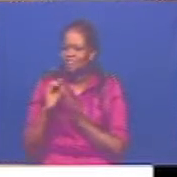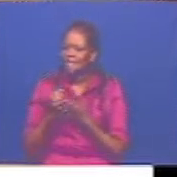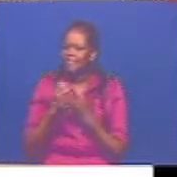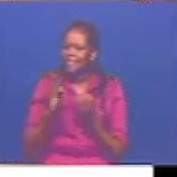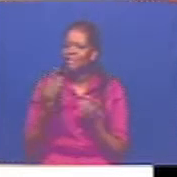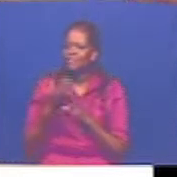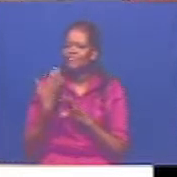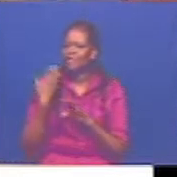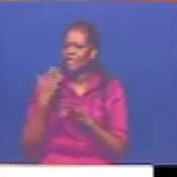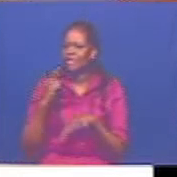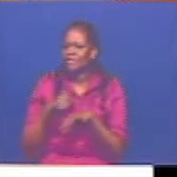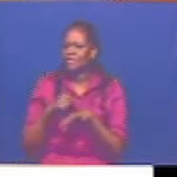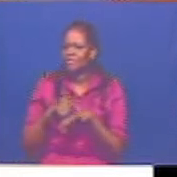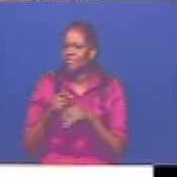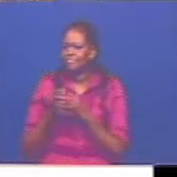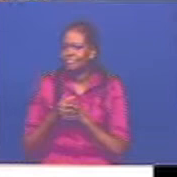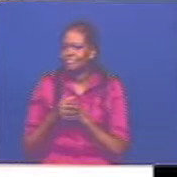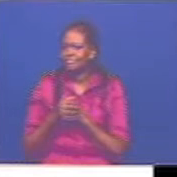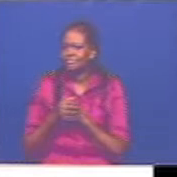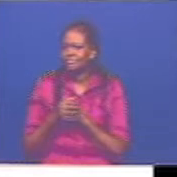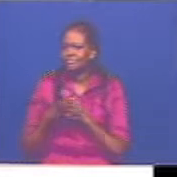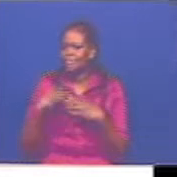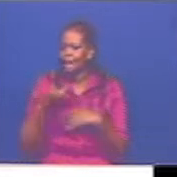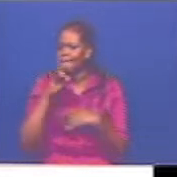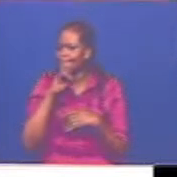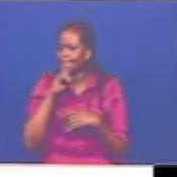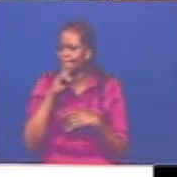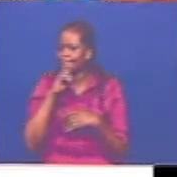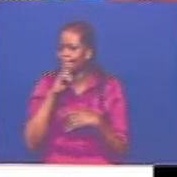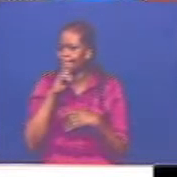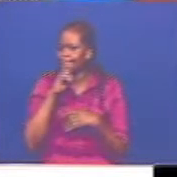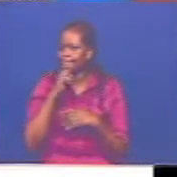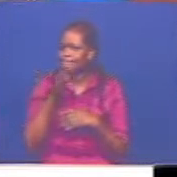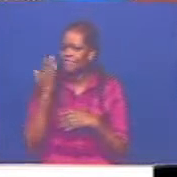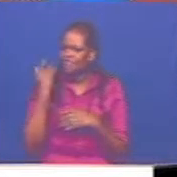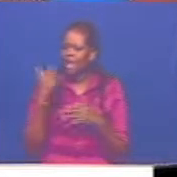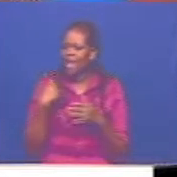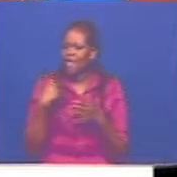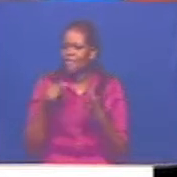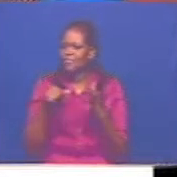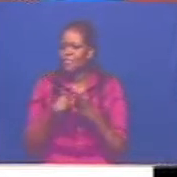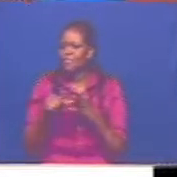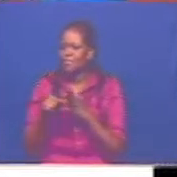ilikuwa iko yani iko dormant, yani watu wamenyamaza. Mm-hmm. Kulikuwa kuna issue ya Alikiba na damu zinaenda tu.